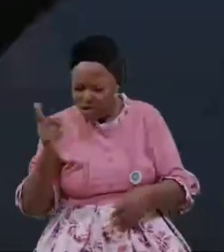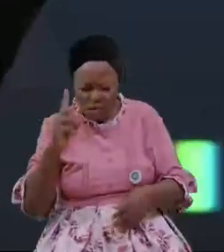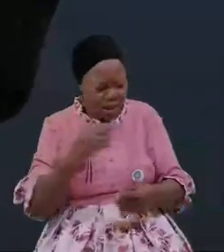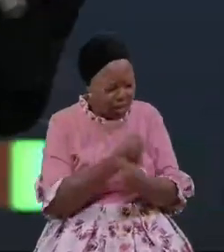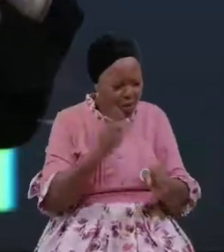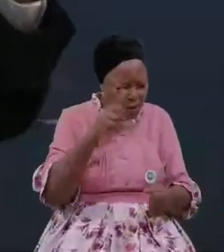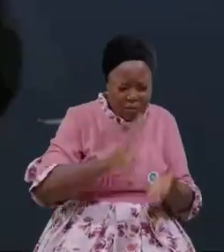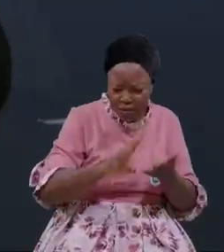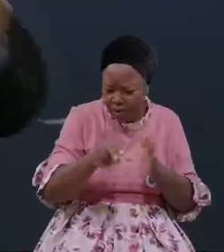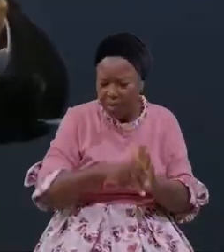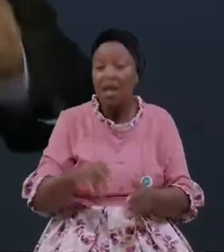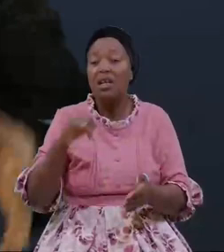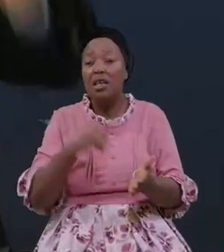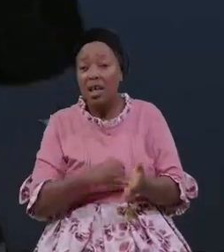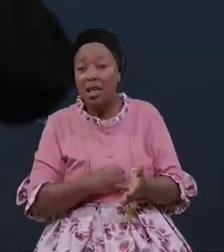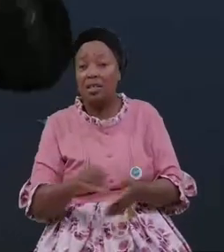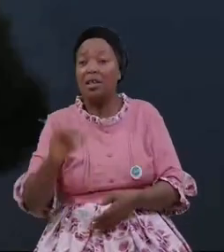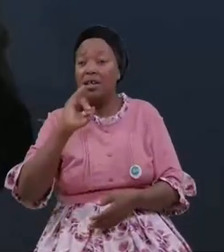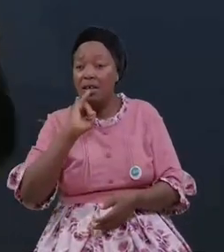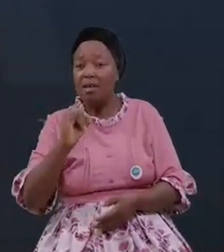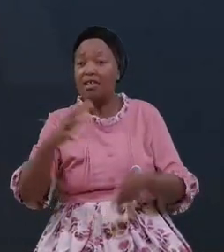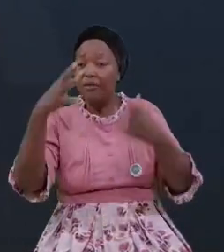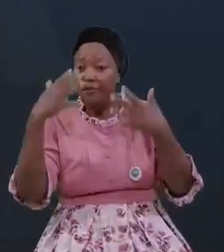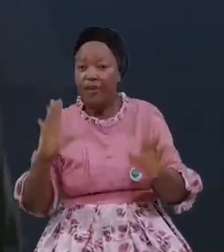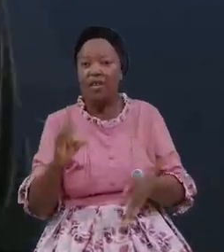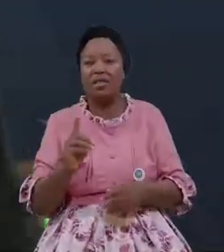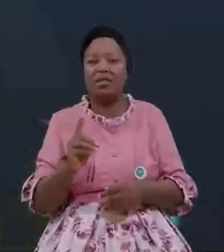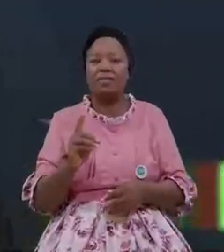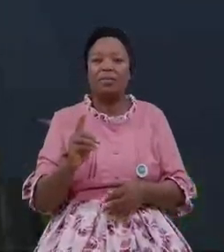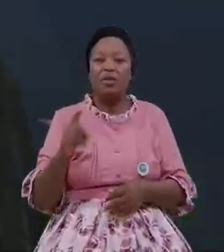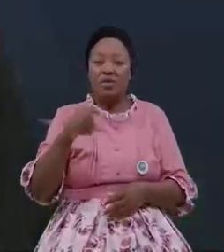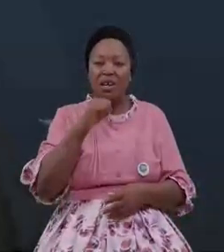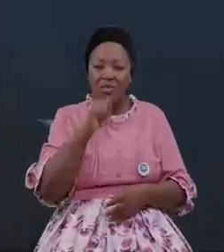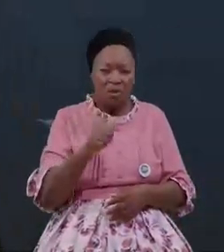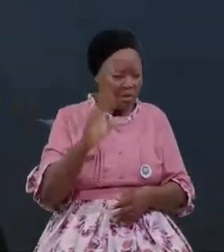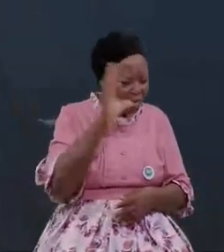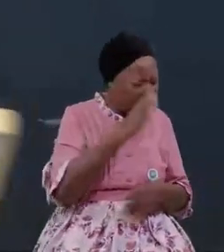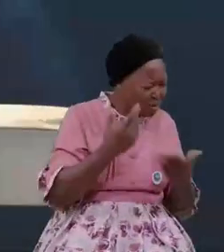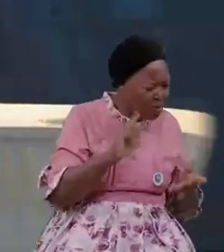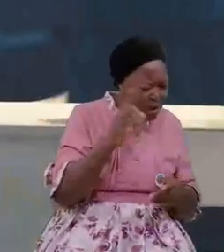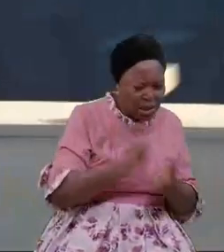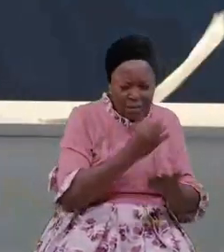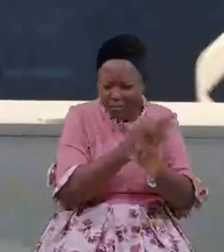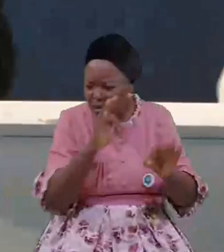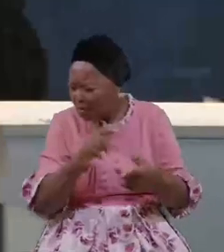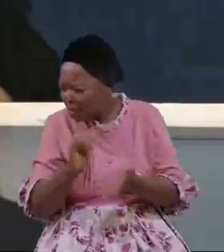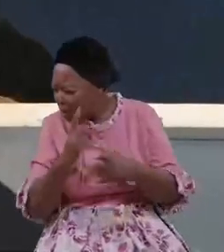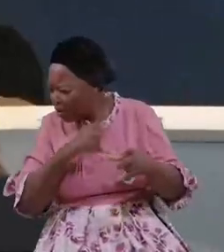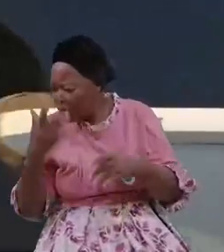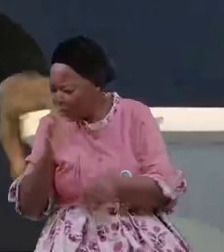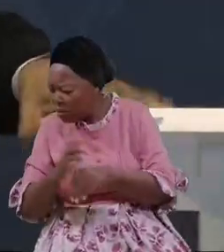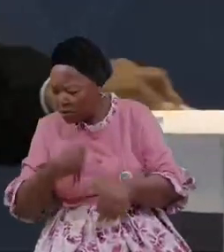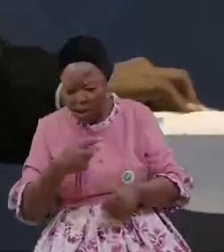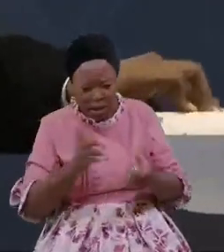pardon c'est tout est accompli vous ne dites pas où est la libération